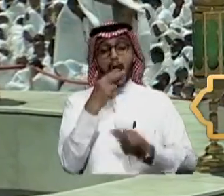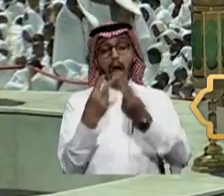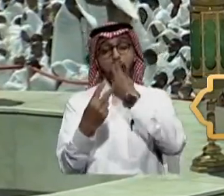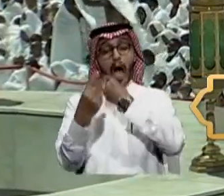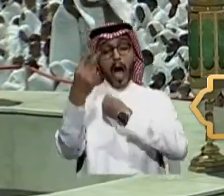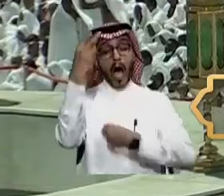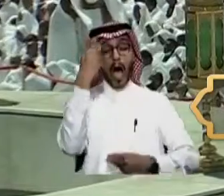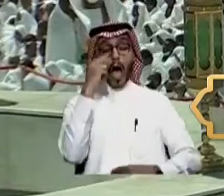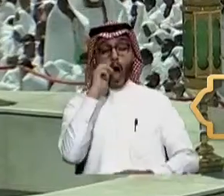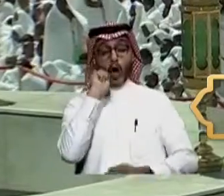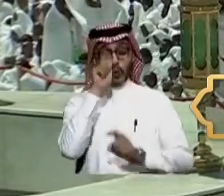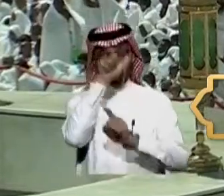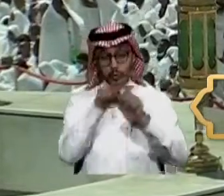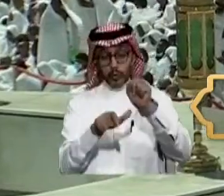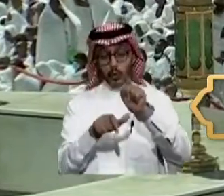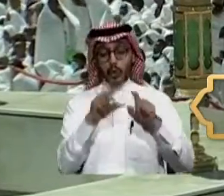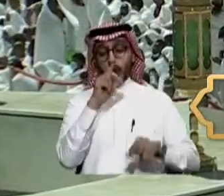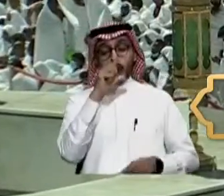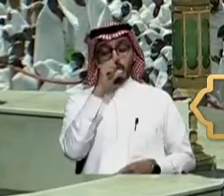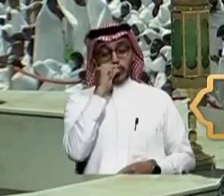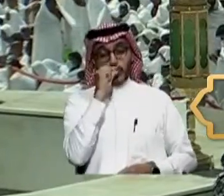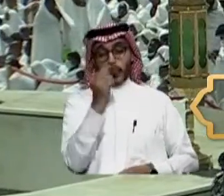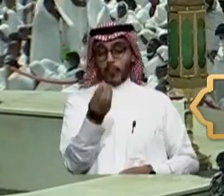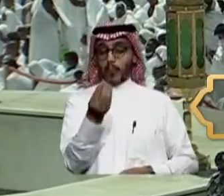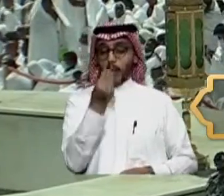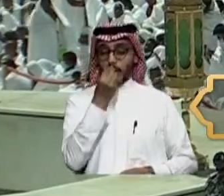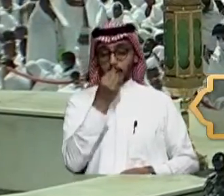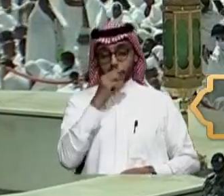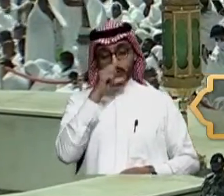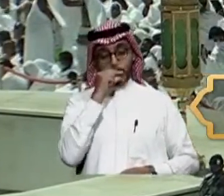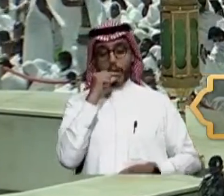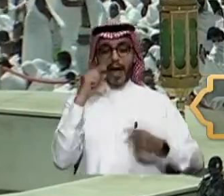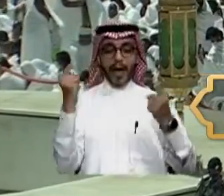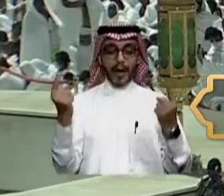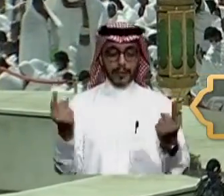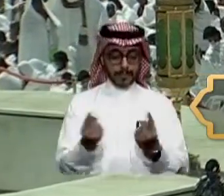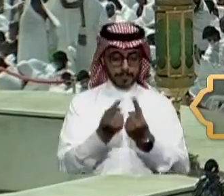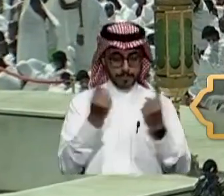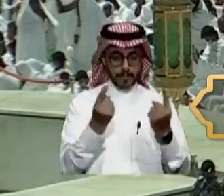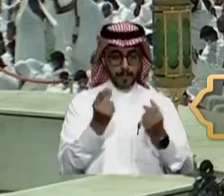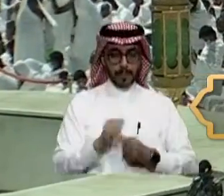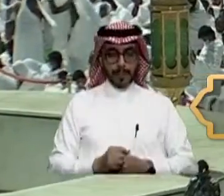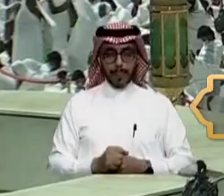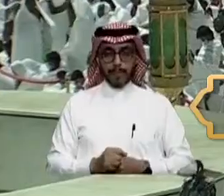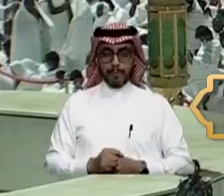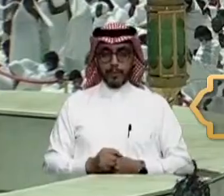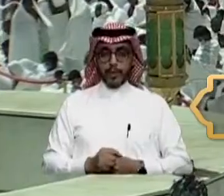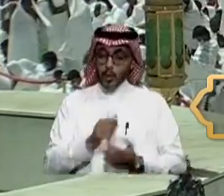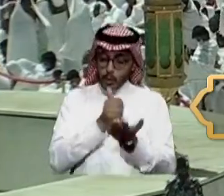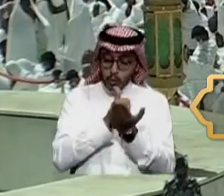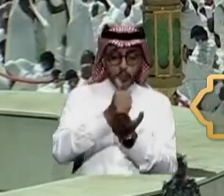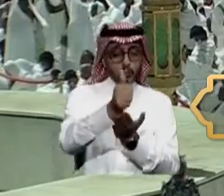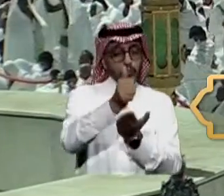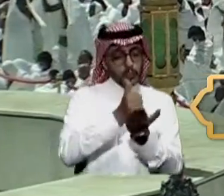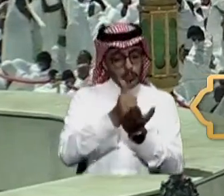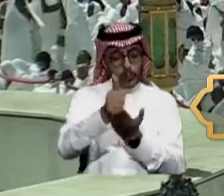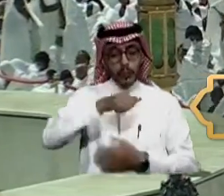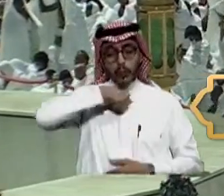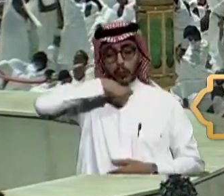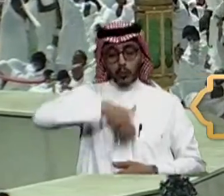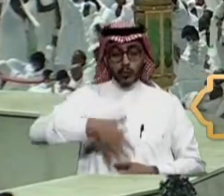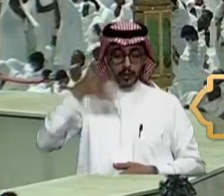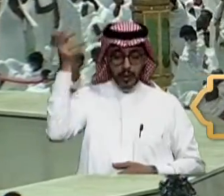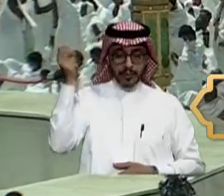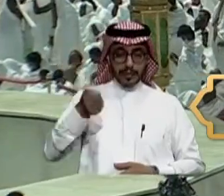رجل كان يصوم صومه فليصم ذلك اليوم وكان من هديه صلى الله عليه